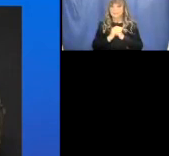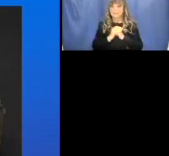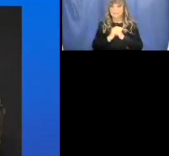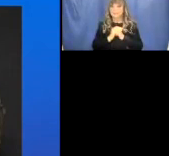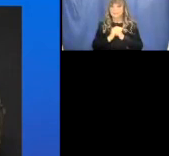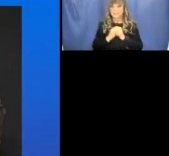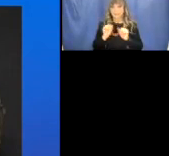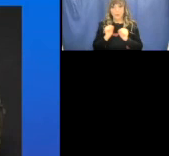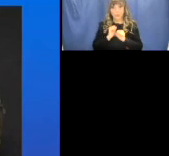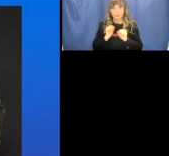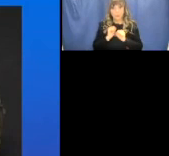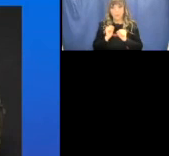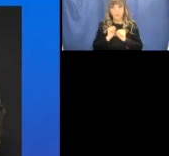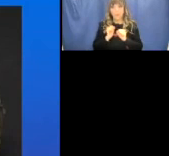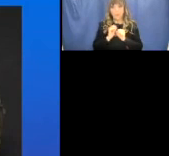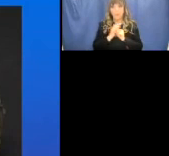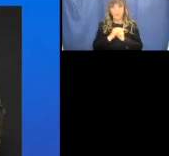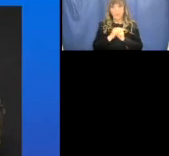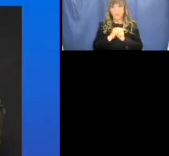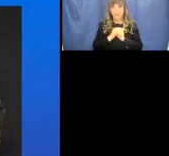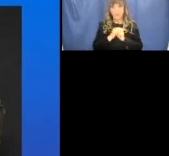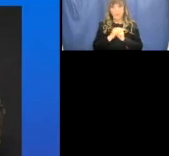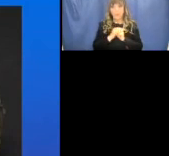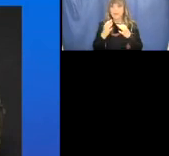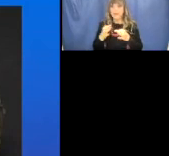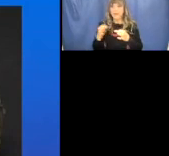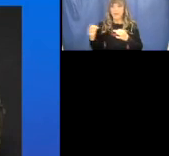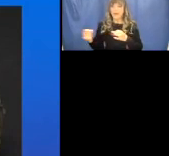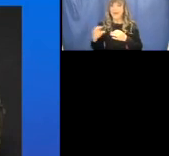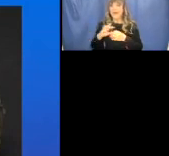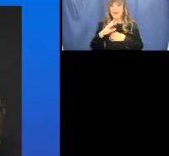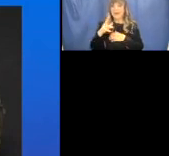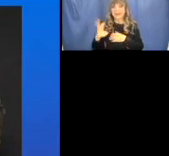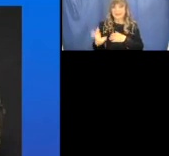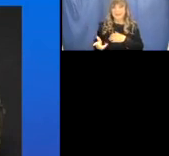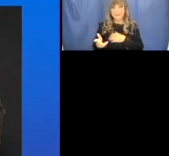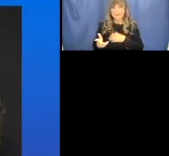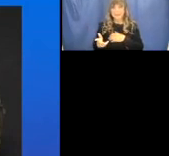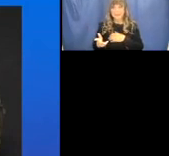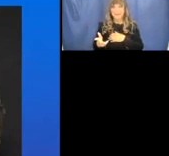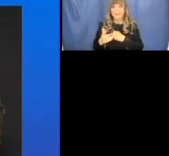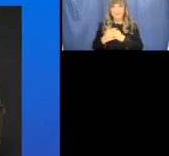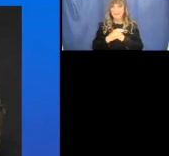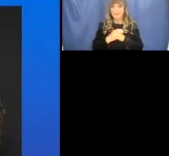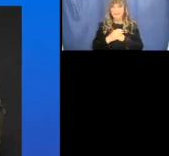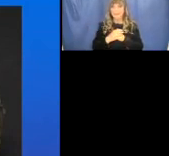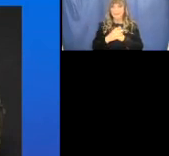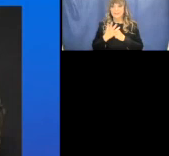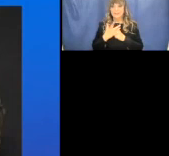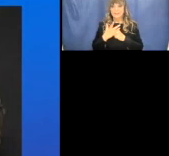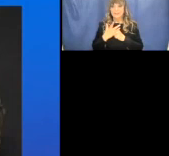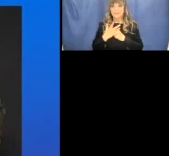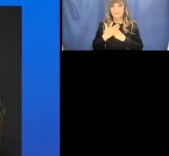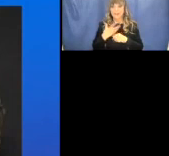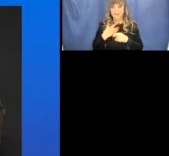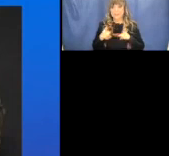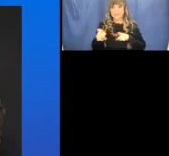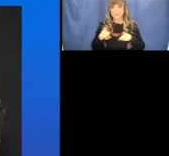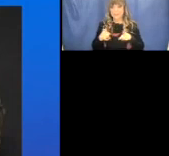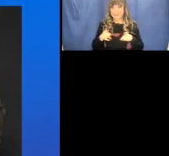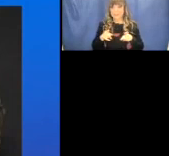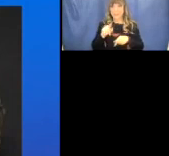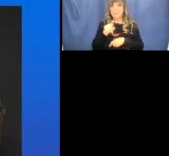poteva essere un pentagono regolare perché altrimenti sarebbe individuata una simmetria pentagonale che